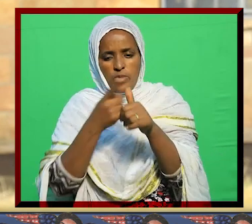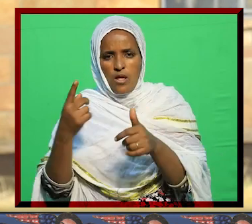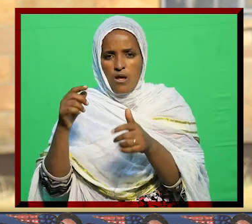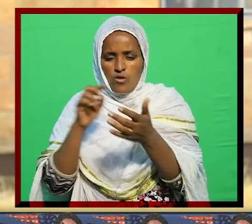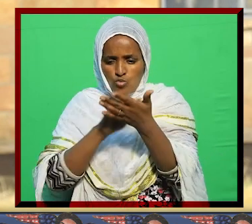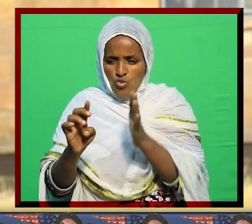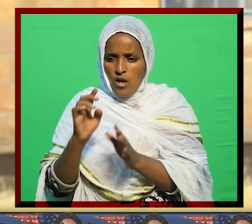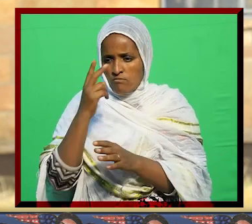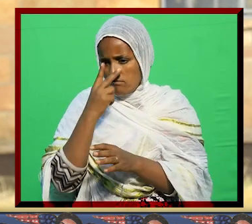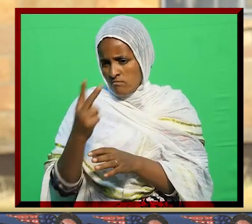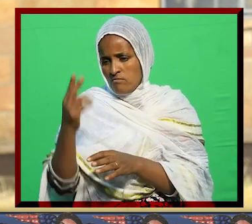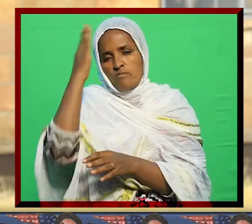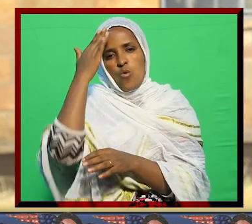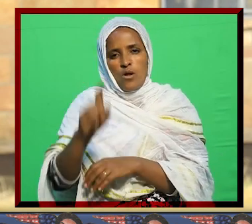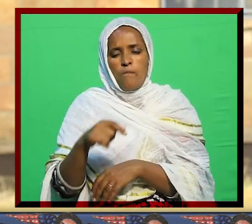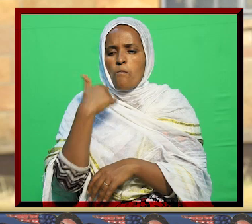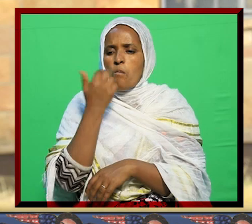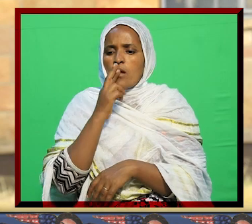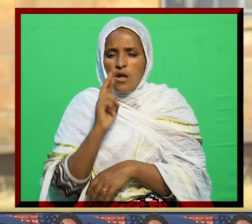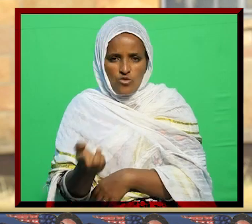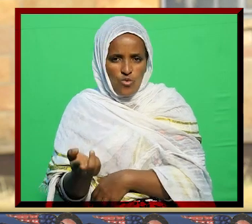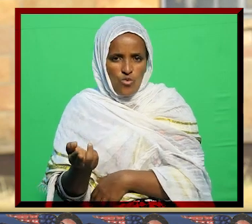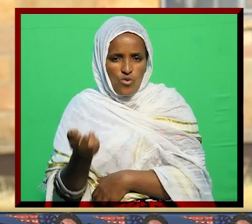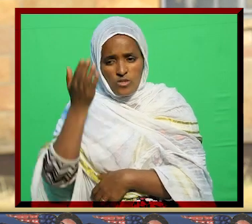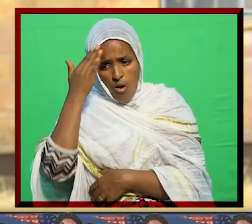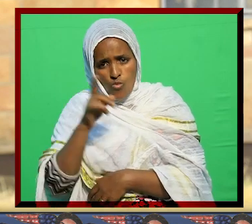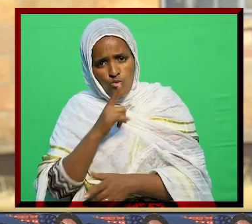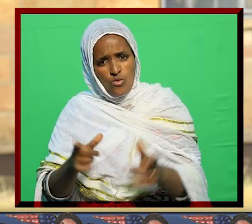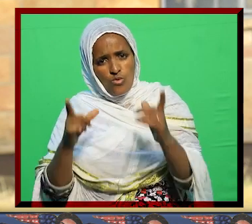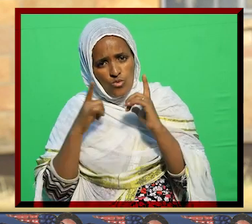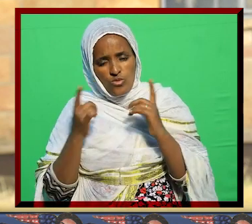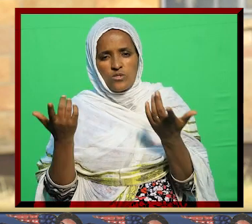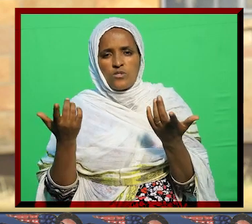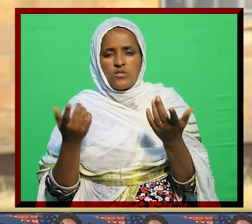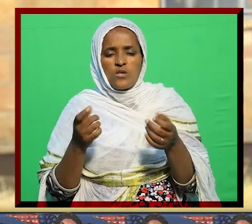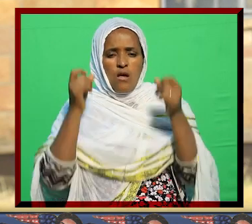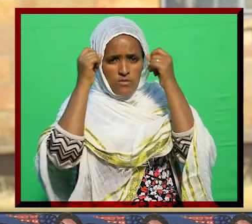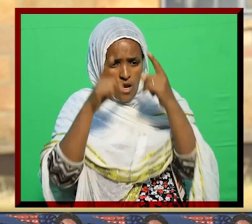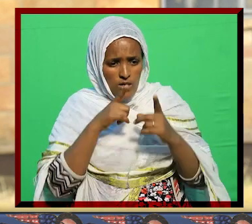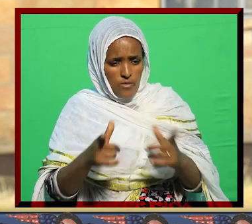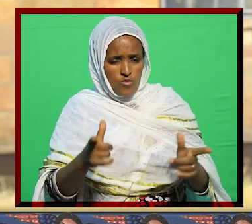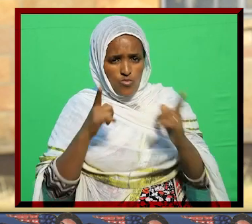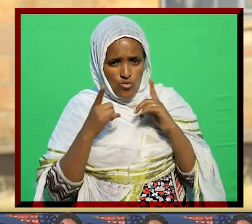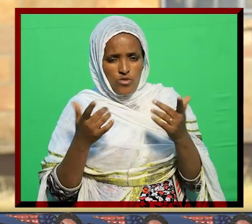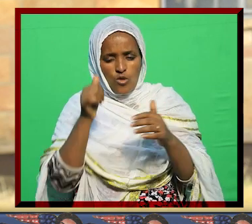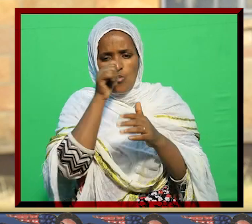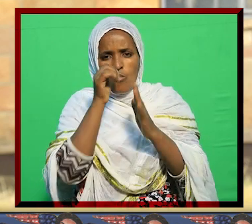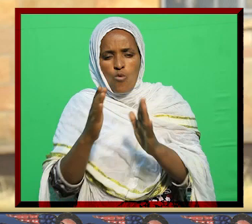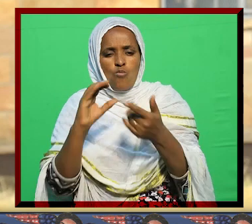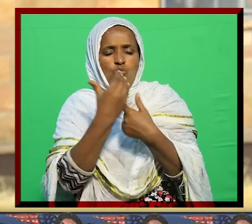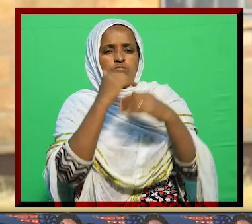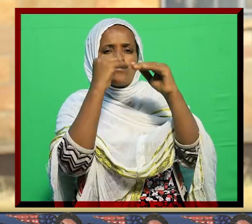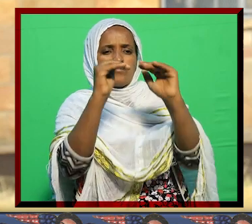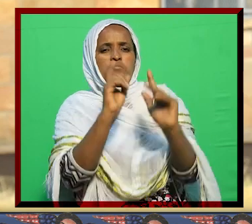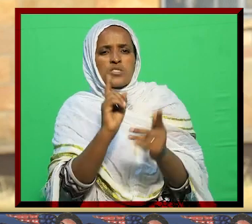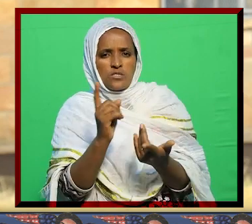የመጀመሪያው እንወቃቸው። በቃ በደንብ እንወቃቸው። እነማን ናቸው? ሳያውቁ ነው ወይ የኖሩት? ሳይረዳቸው ነው ወይ የኖሩት? ኢትዮጵያዊነታቸው